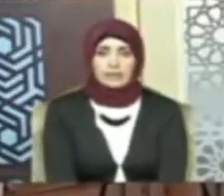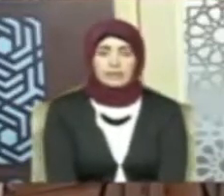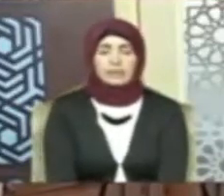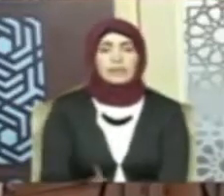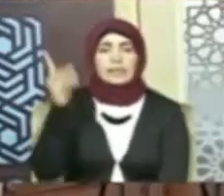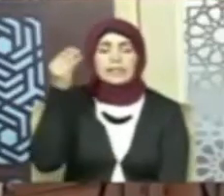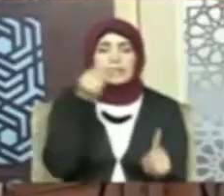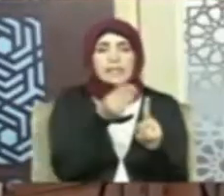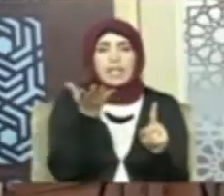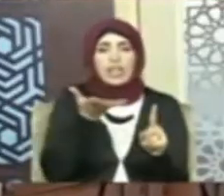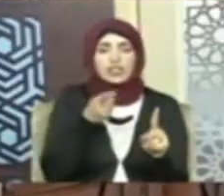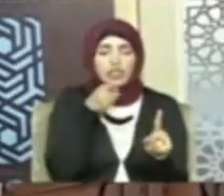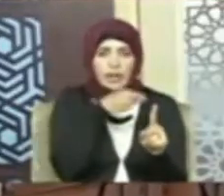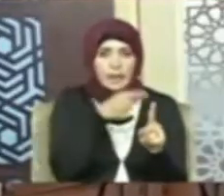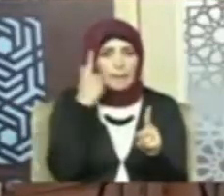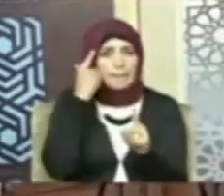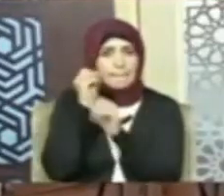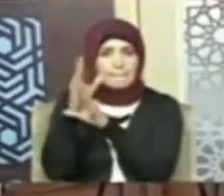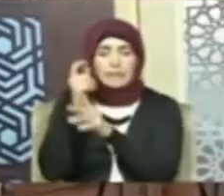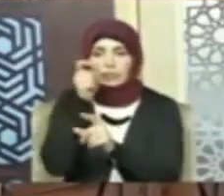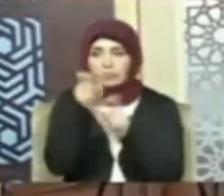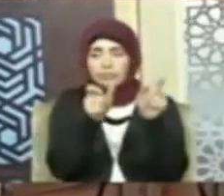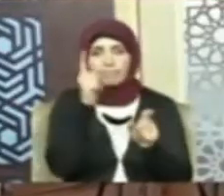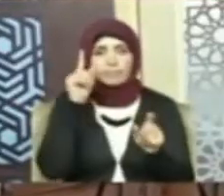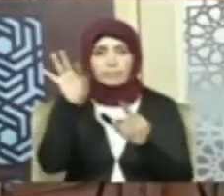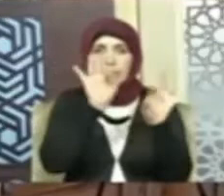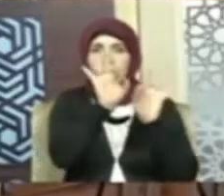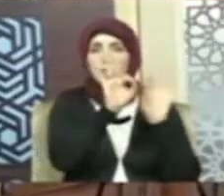تؤتي الملك من تشاء